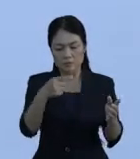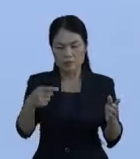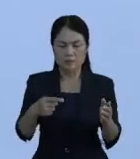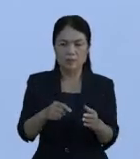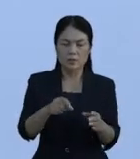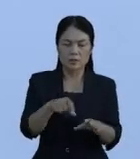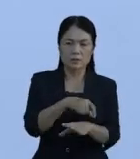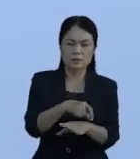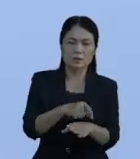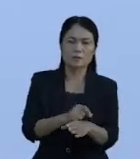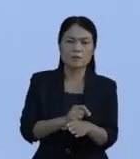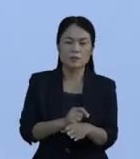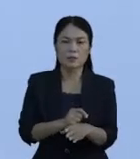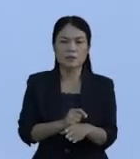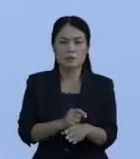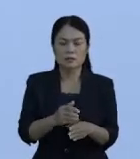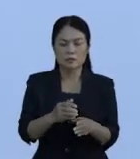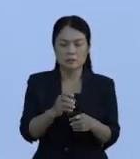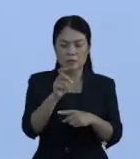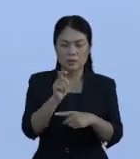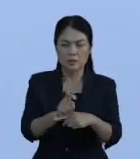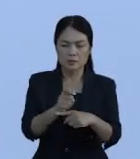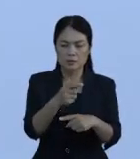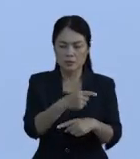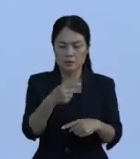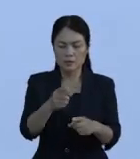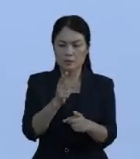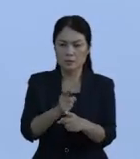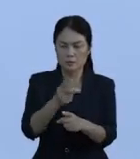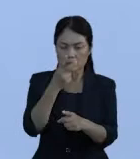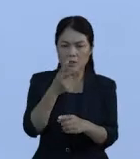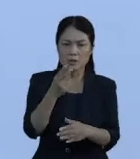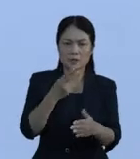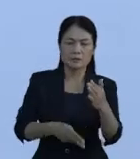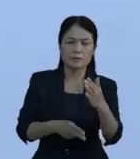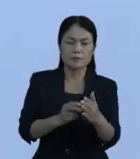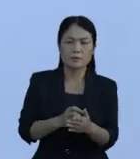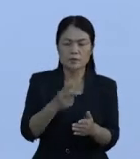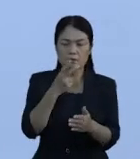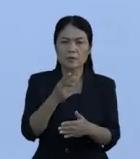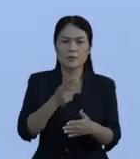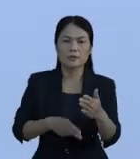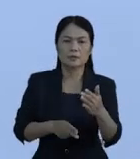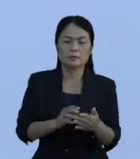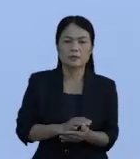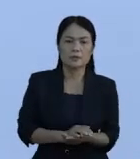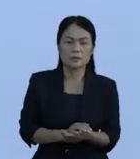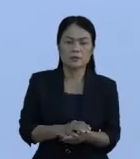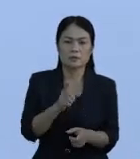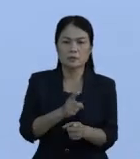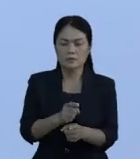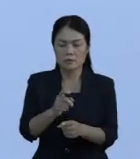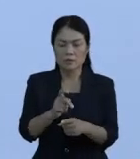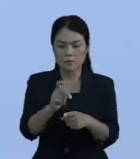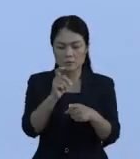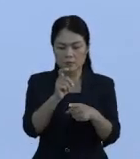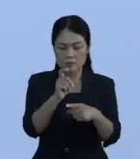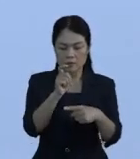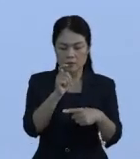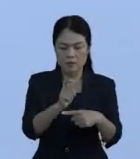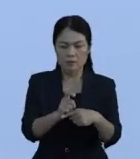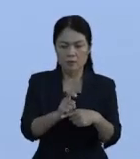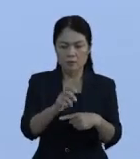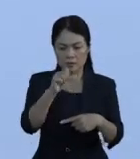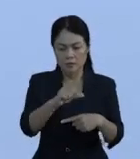ba cana bằng cốt trắng trống liên chấn dương thần mưa ấy có và dương thần mưa ấy có và dương trời mưa tới trống trống